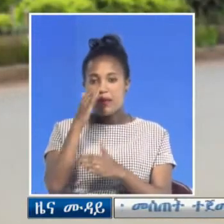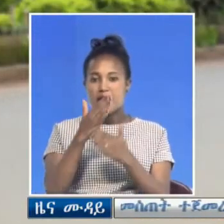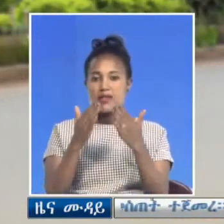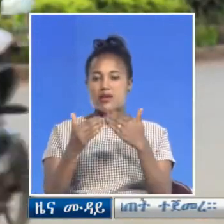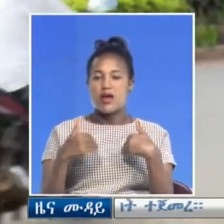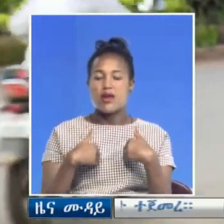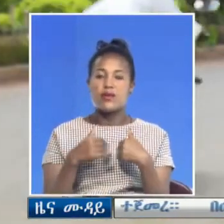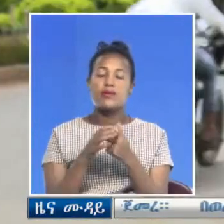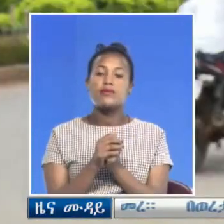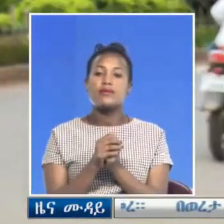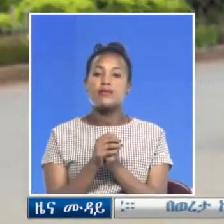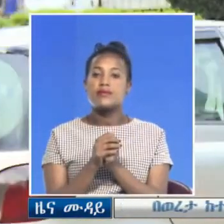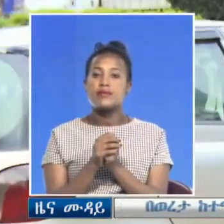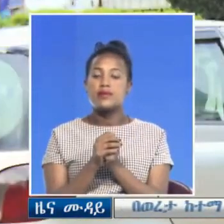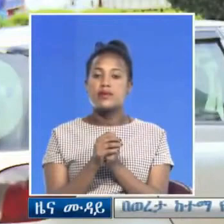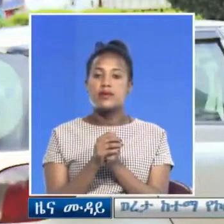እንደምትደርስ